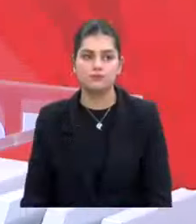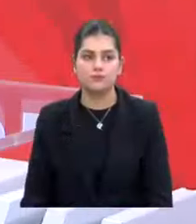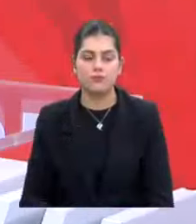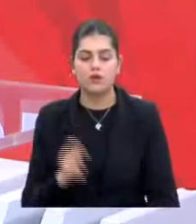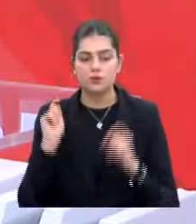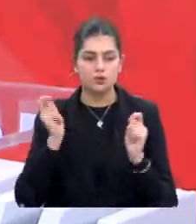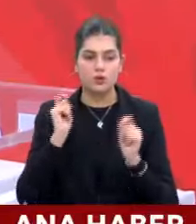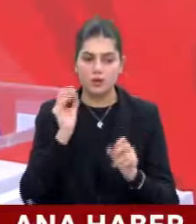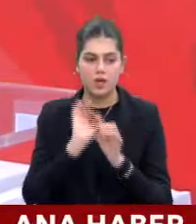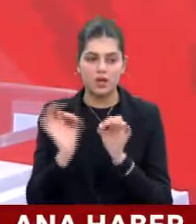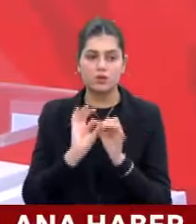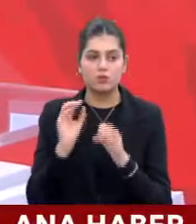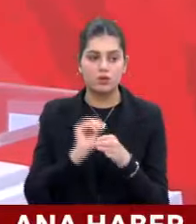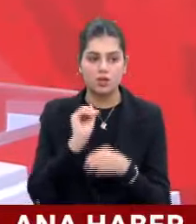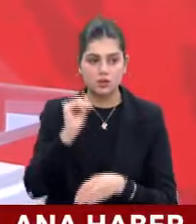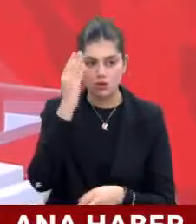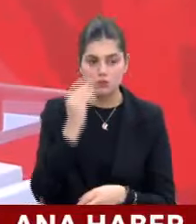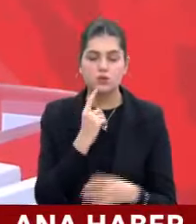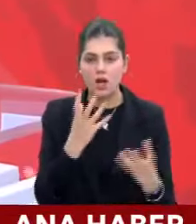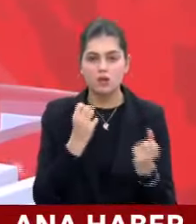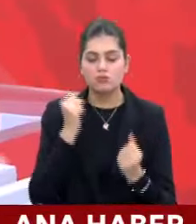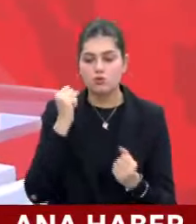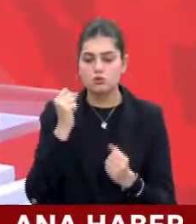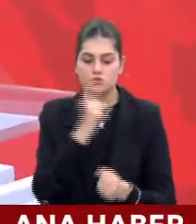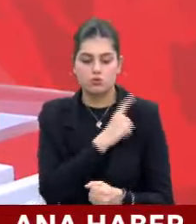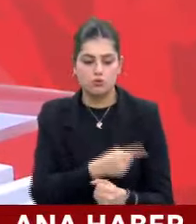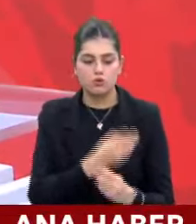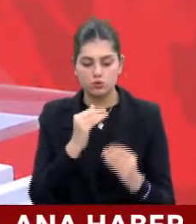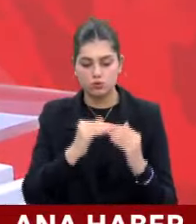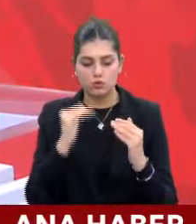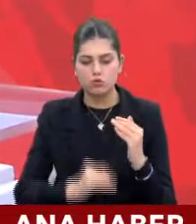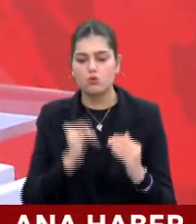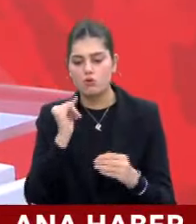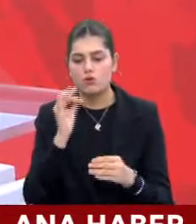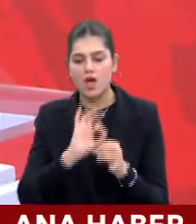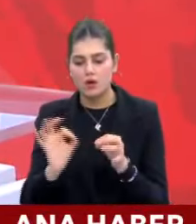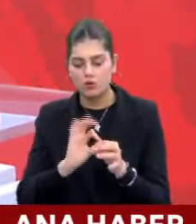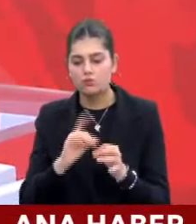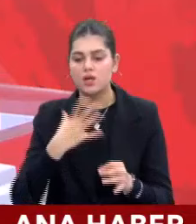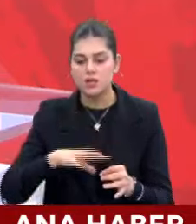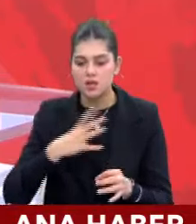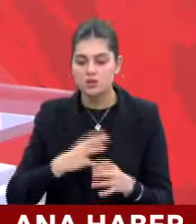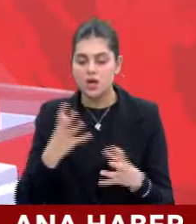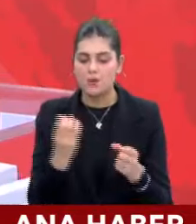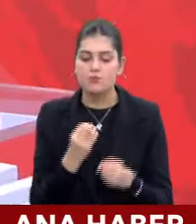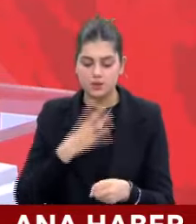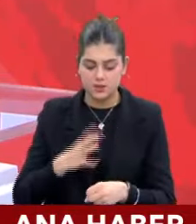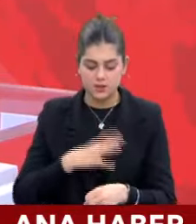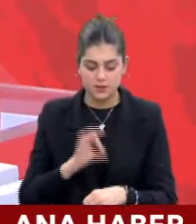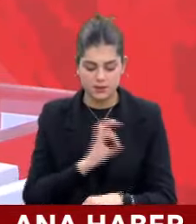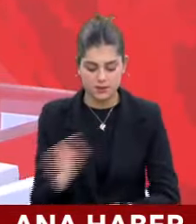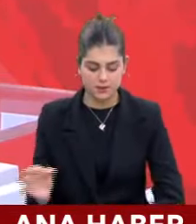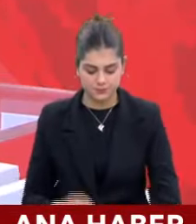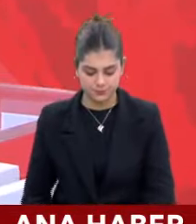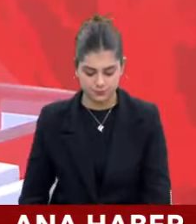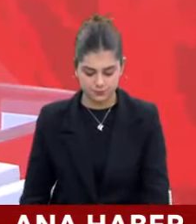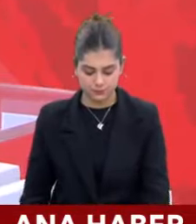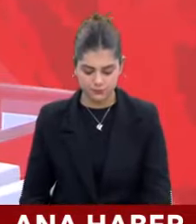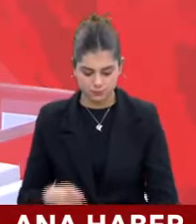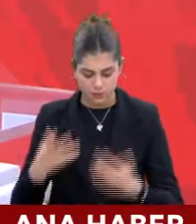Bu zor ekonomik koşullar yaşadığımız ve alım gücümüzün hayli düştüğü günlerde ihtiyaç duyduğumuzu almak istediğimiz